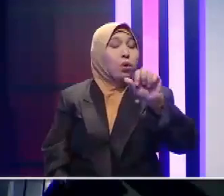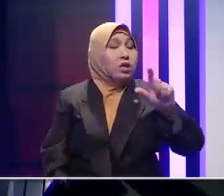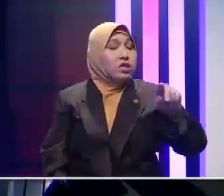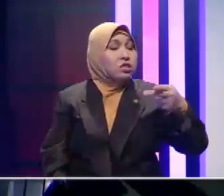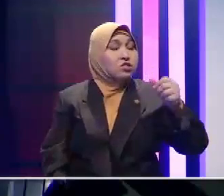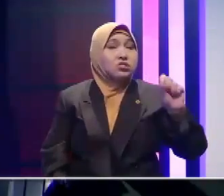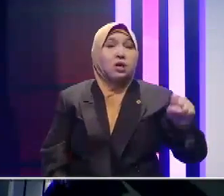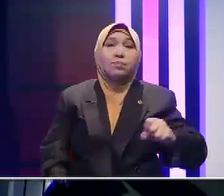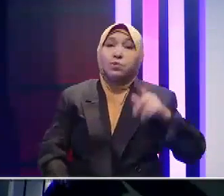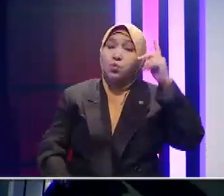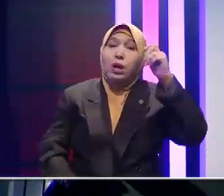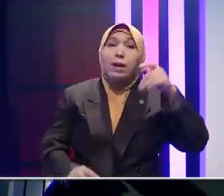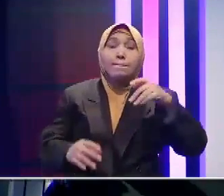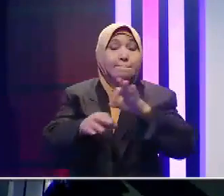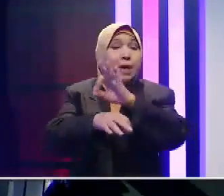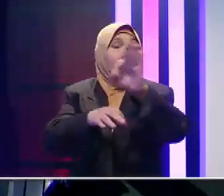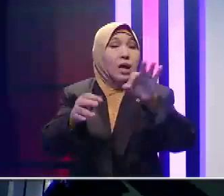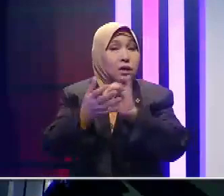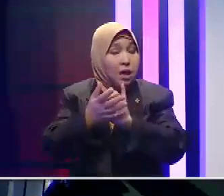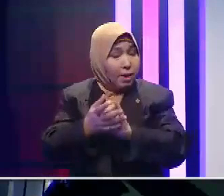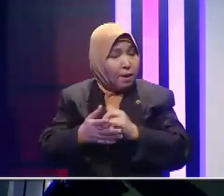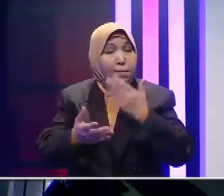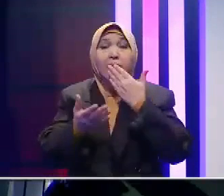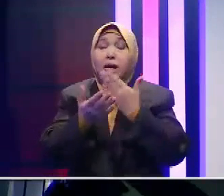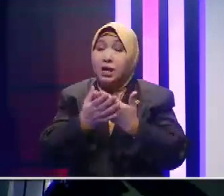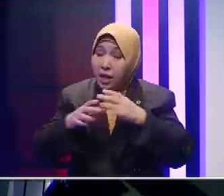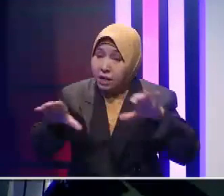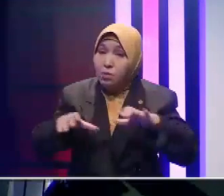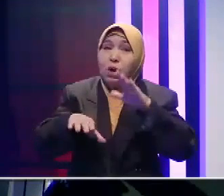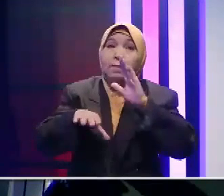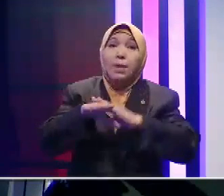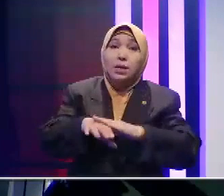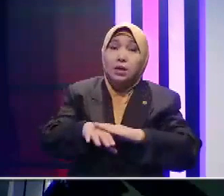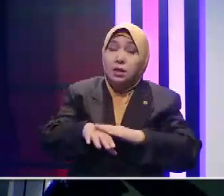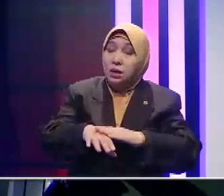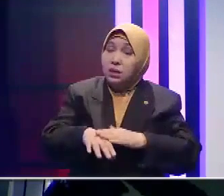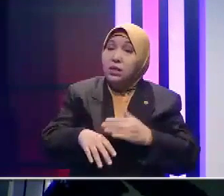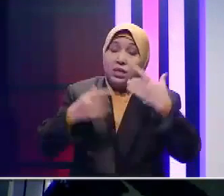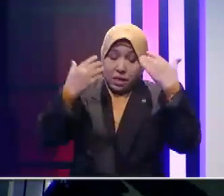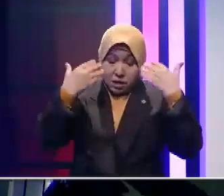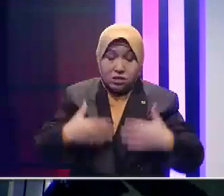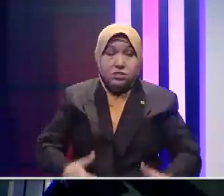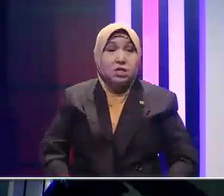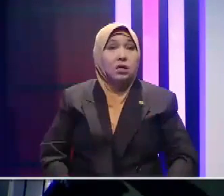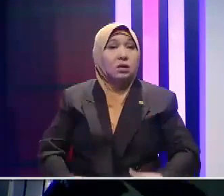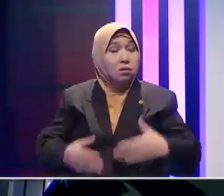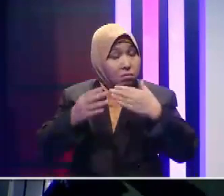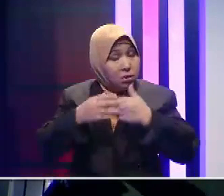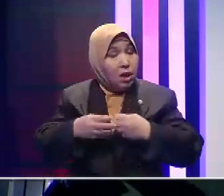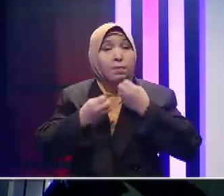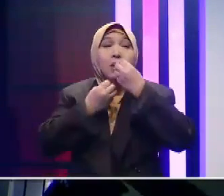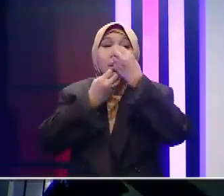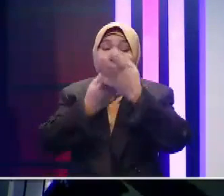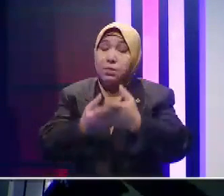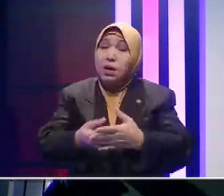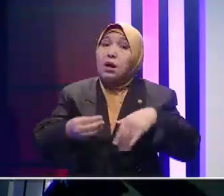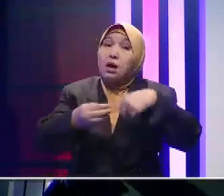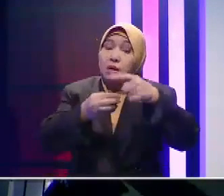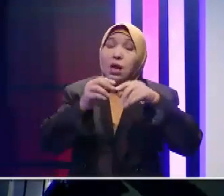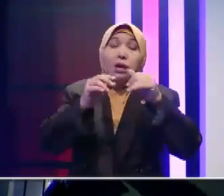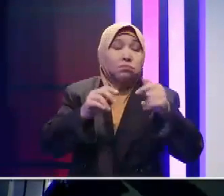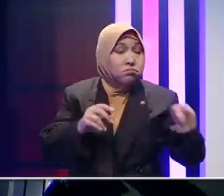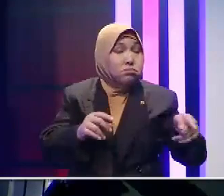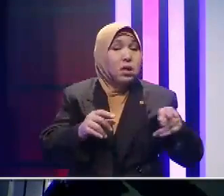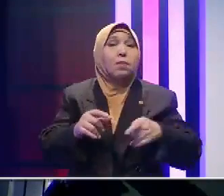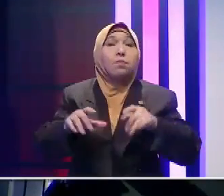nak membesarkan kebaikan yang beliau lakukan pada diri saya lah. Bukan nak menunjukkan, cuma nak memperbesarkan antara benda yang beliau lakukan